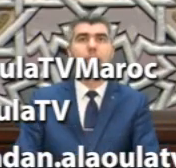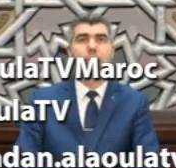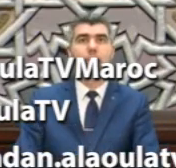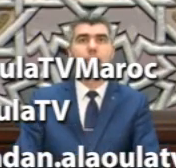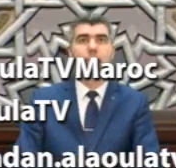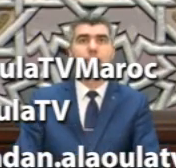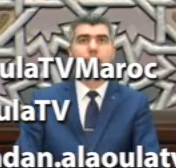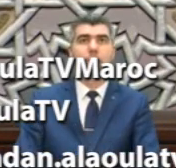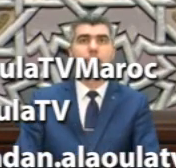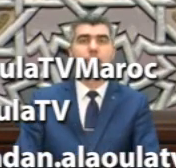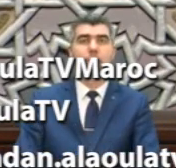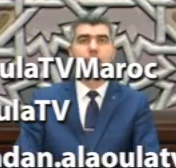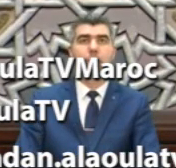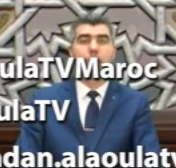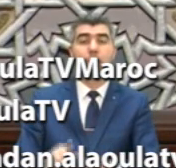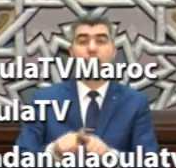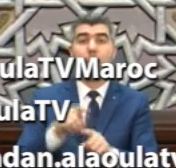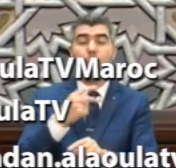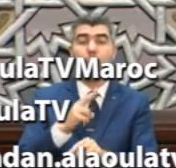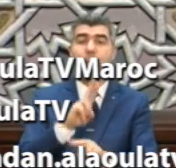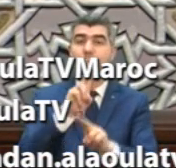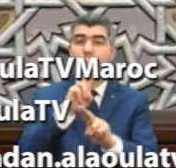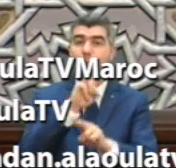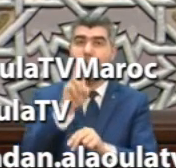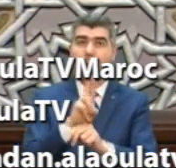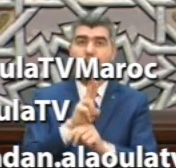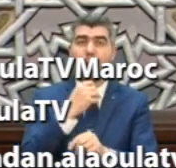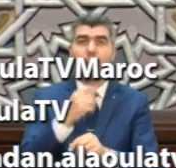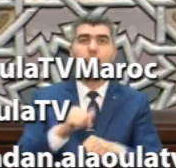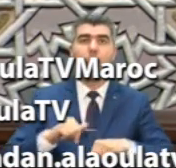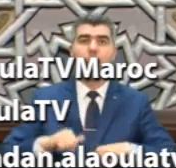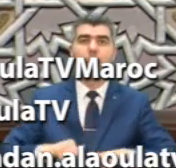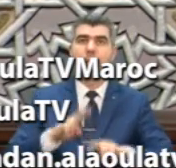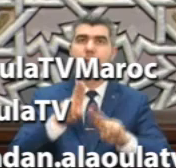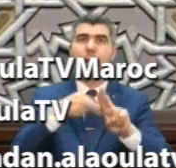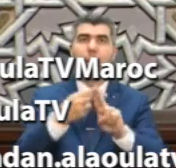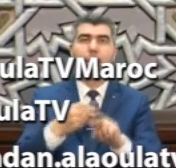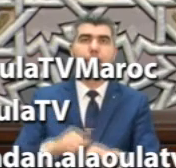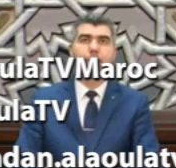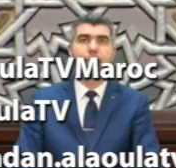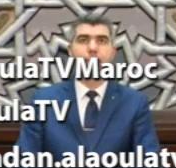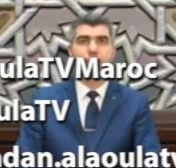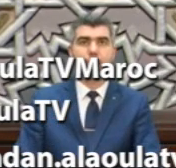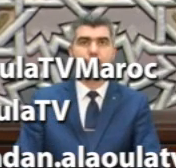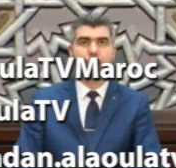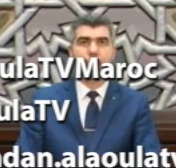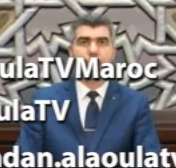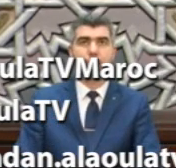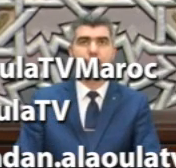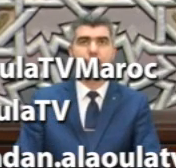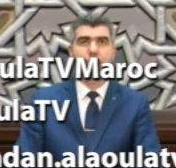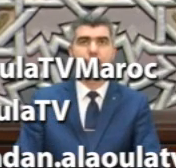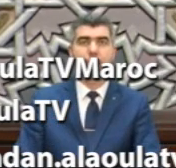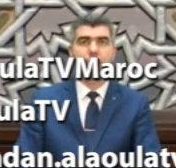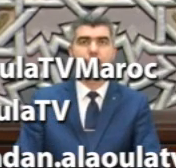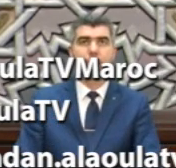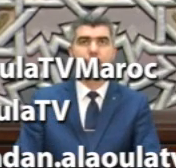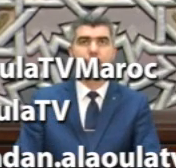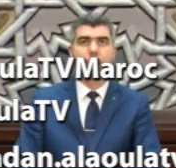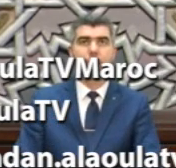موجهش للفريق ككل، موجه للسيده الوزيره. تفضل السيده الوزيره. مرحبا، عندك نقطه نظام، تفضل.